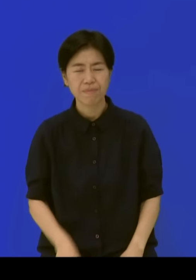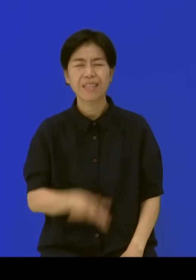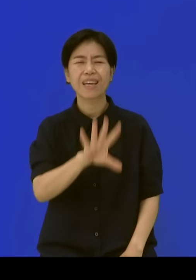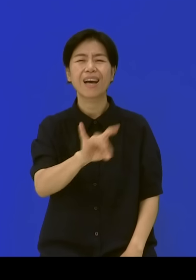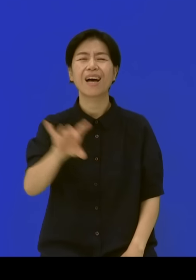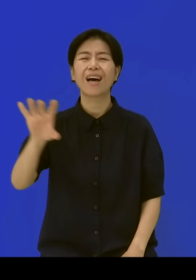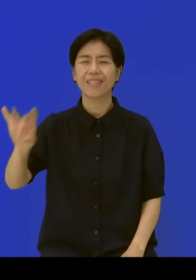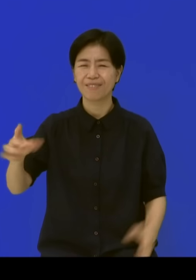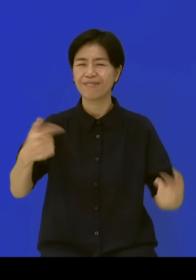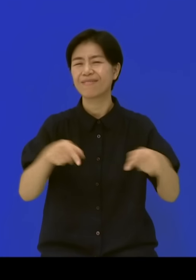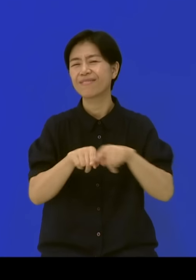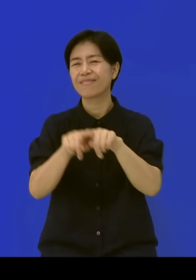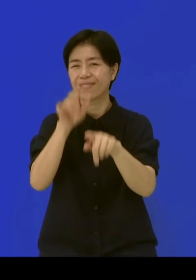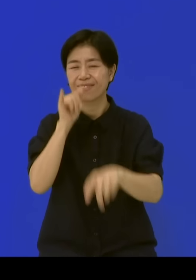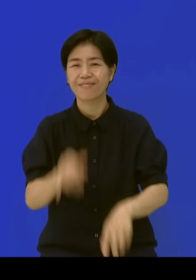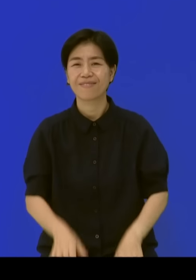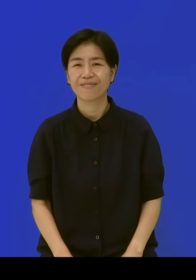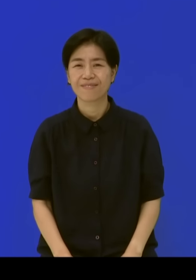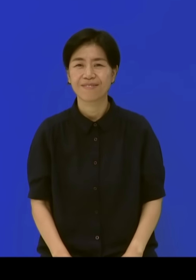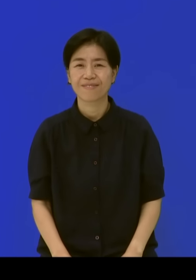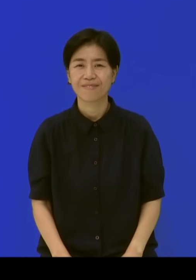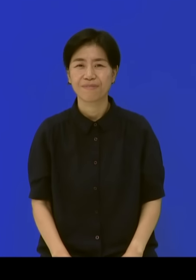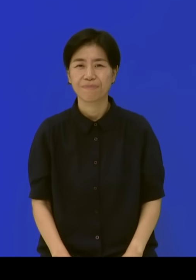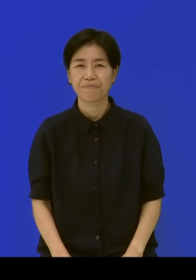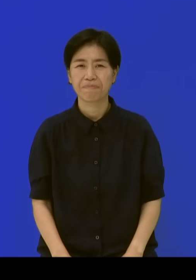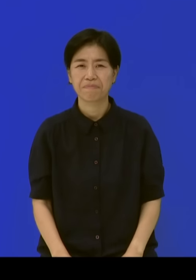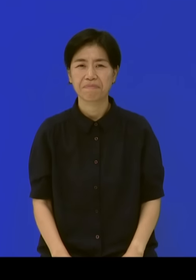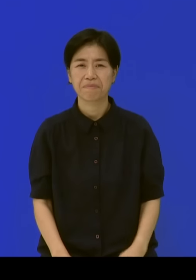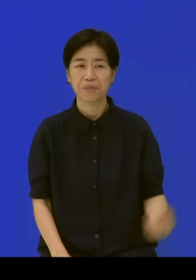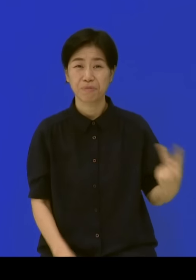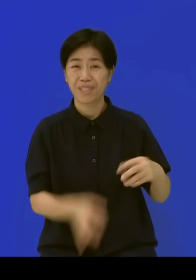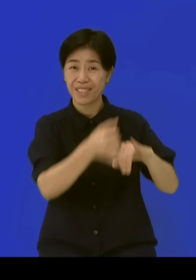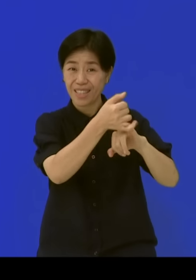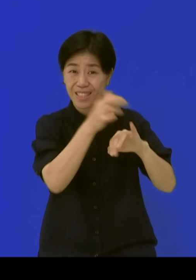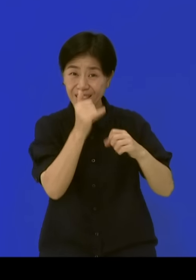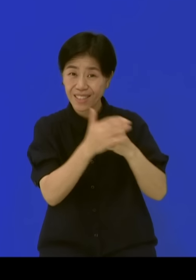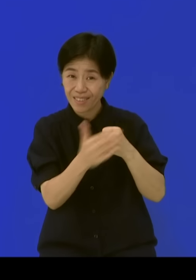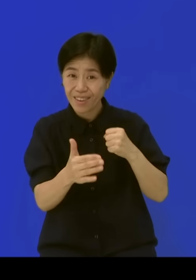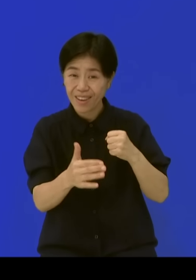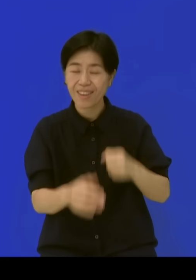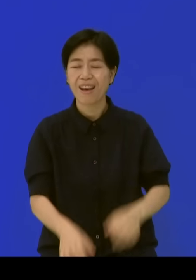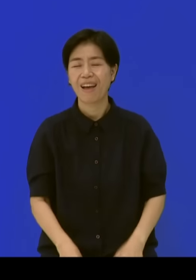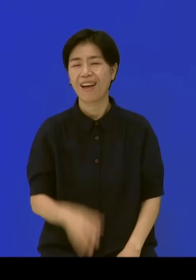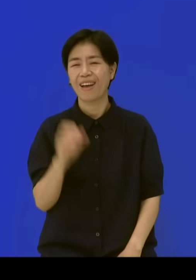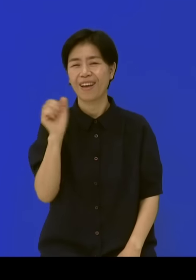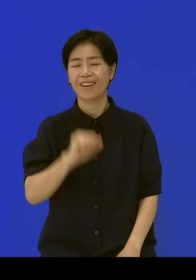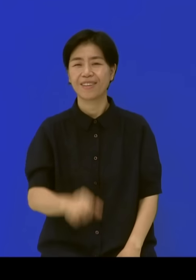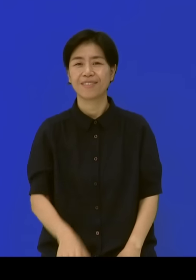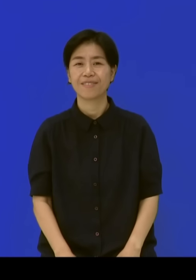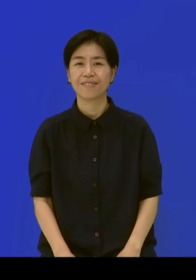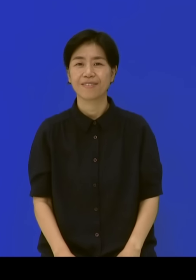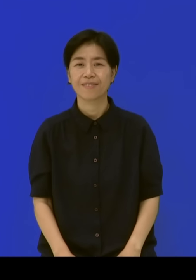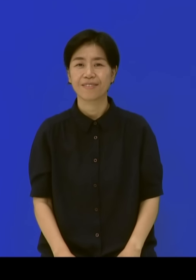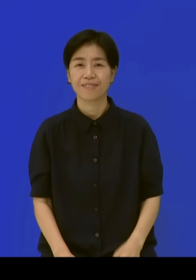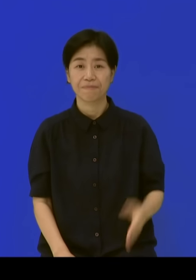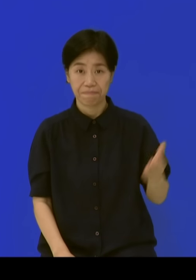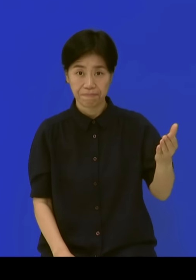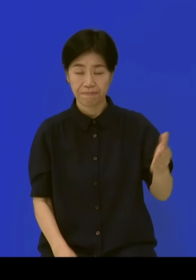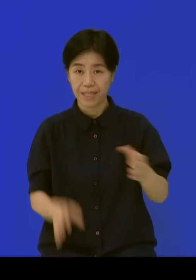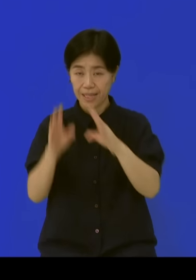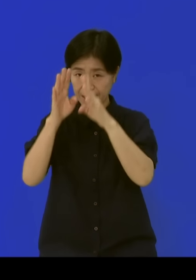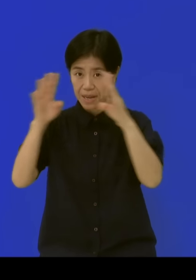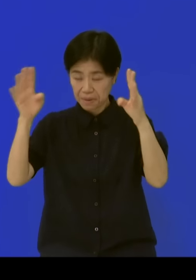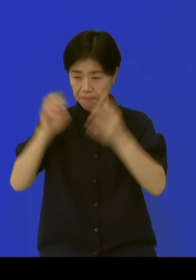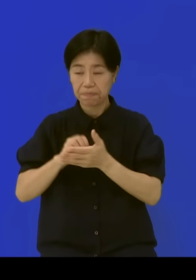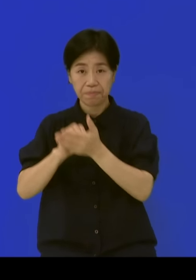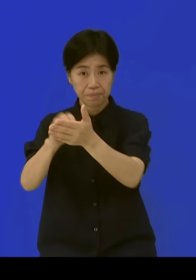듬성듬성 왔다 그죠, 갔다 그죠, 가셨던 것 같아요. 의대 간 것 때문에 그냥 네, 보너스로 가주신 거니까. 약속만 지켰네요, 약속만. 그럼 이제 의대에 입학하시고 보통